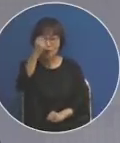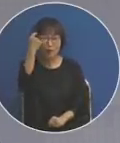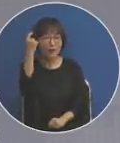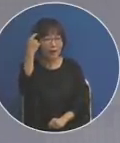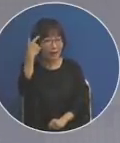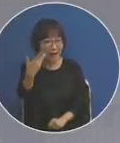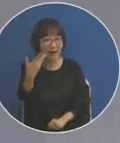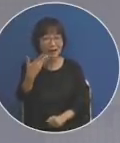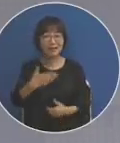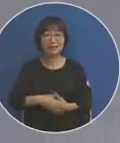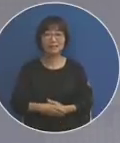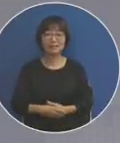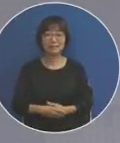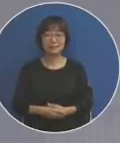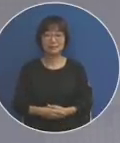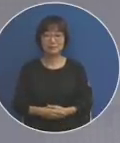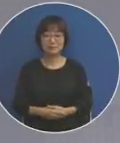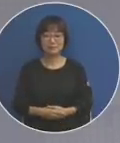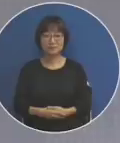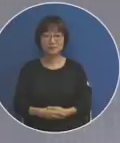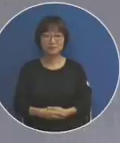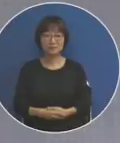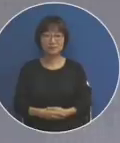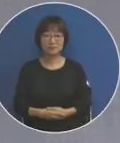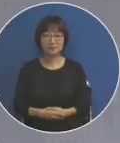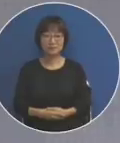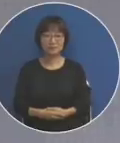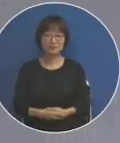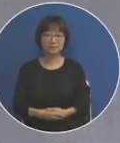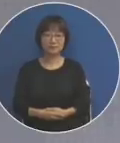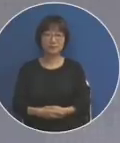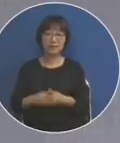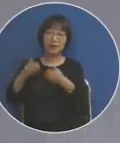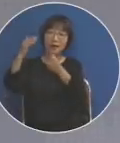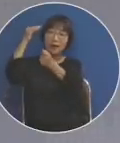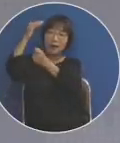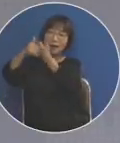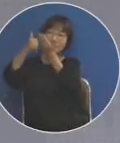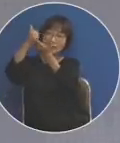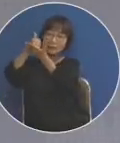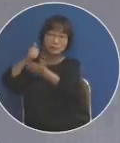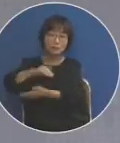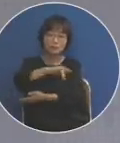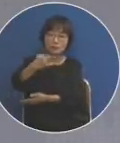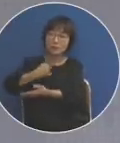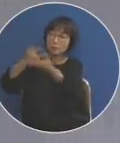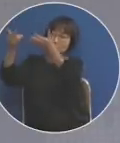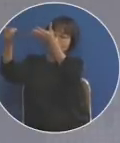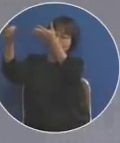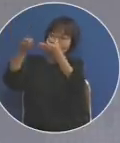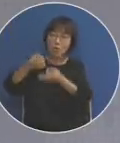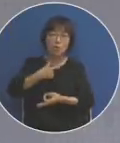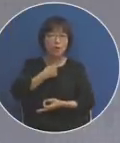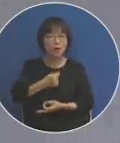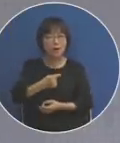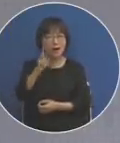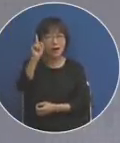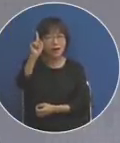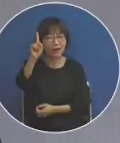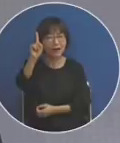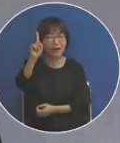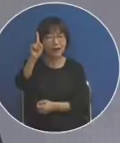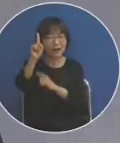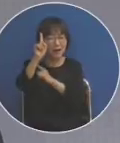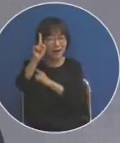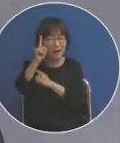do? 하나님이 원하시는 마지막 한 가지가 있습니다. There is this final thing that God desires. 그걸 찾으면